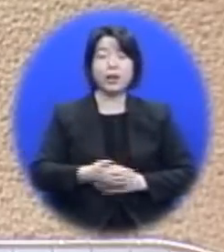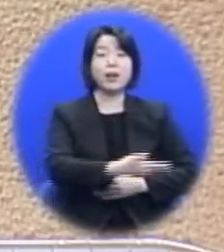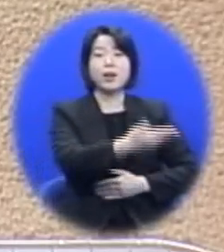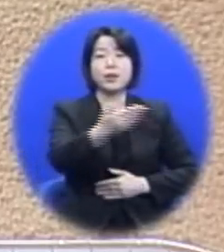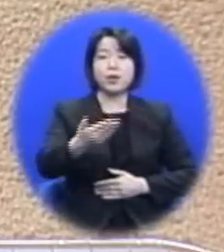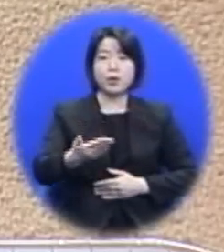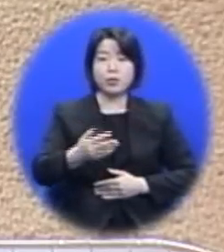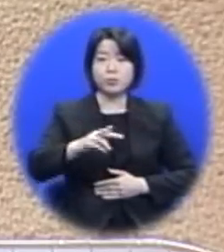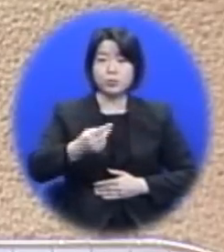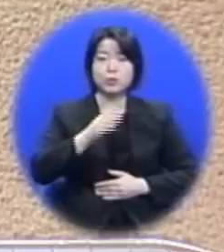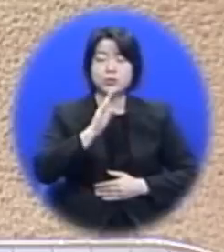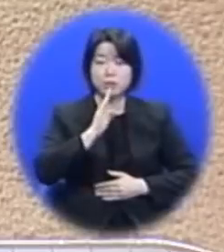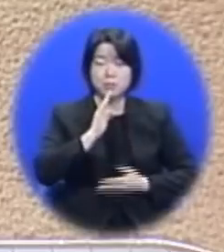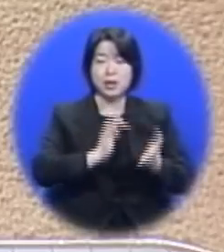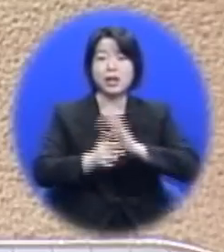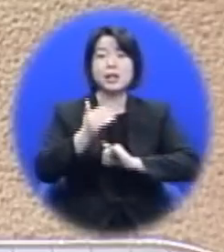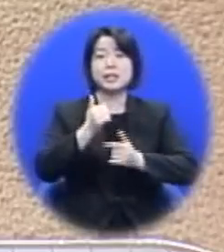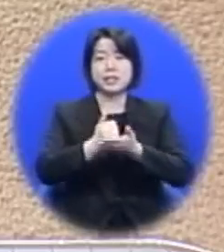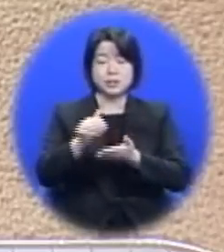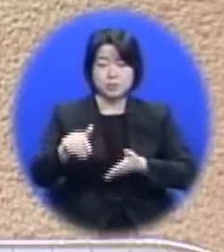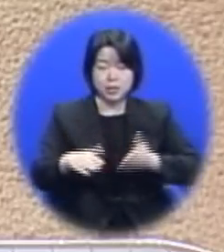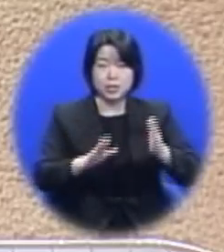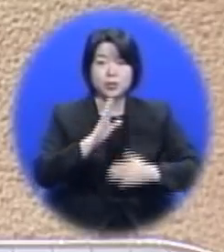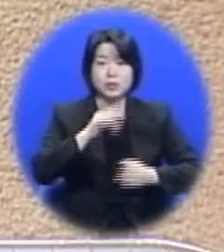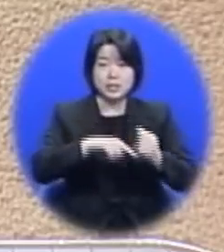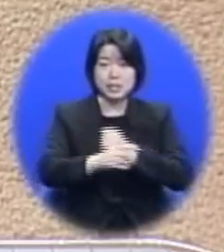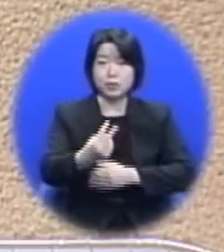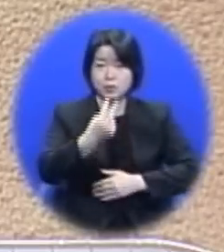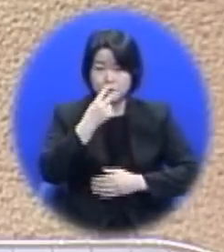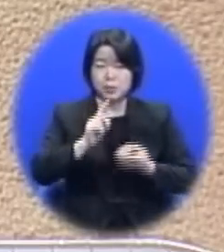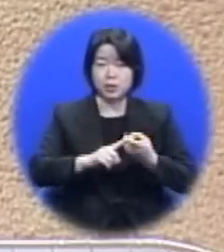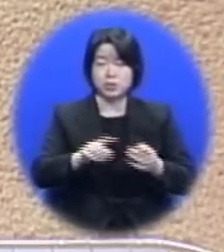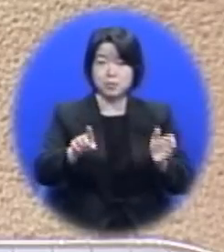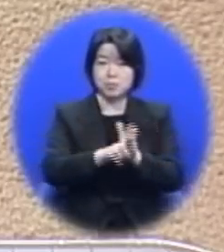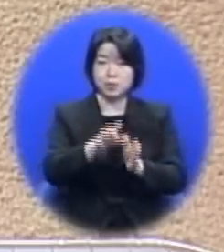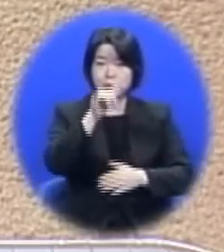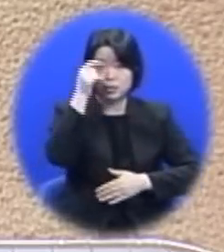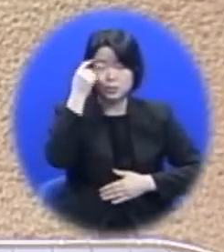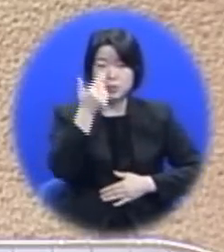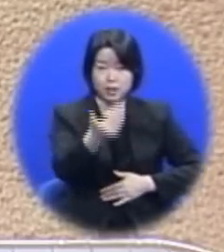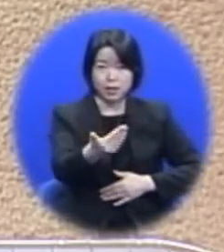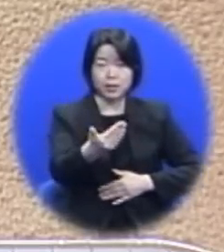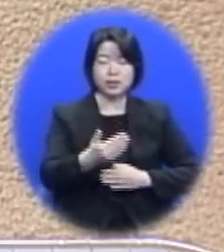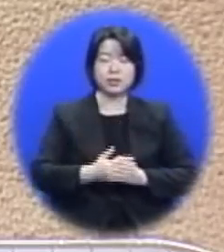여러분도 정말 예수님 길이고 진리고 생명인 것을 믿으십니까?